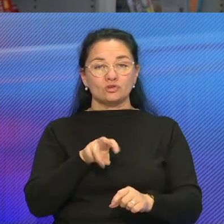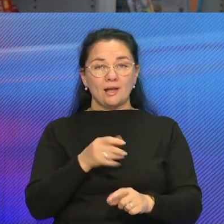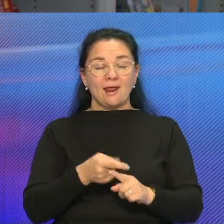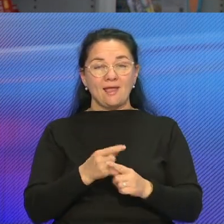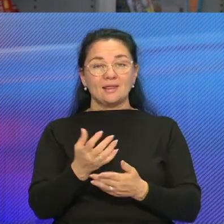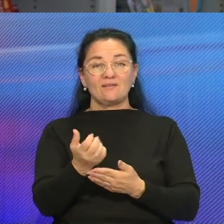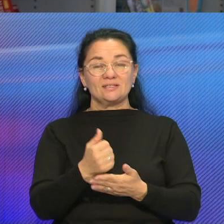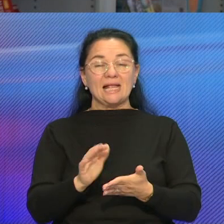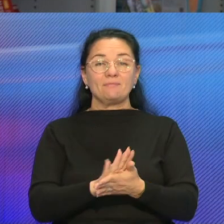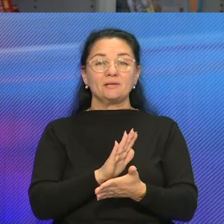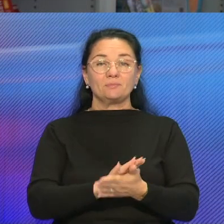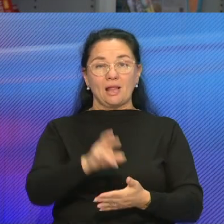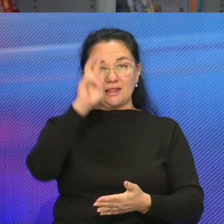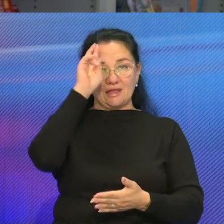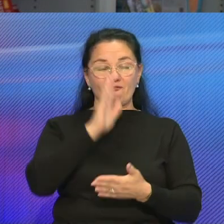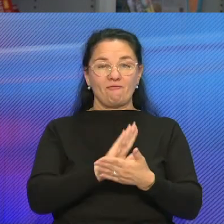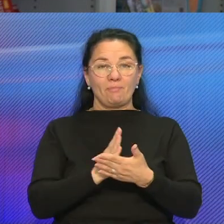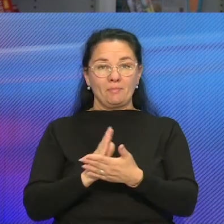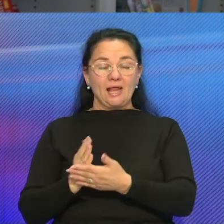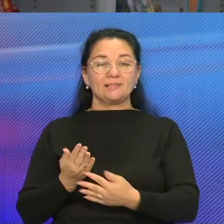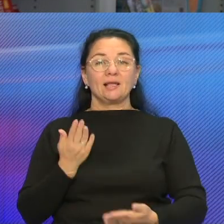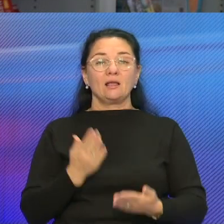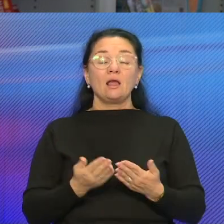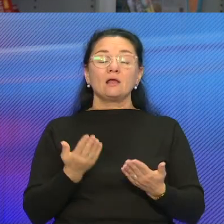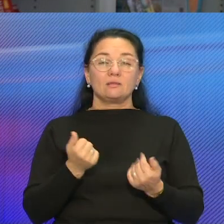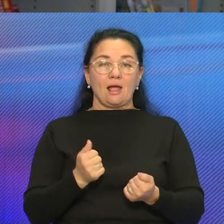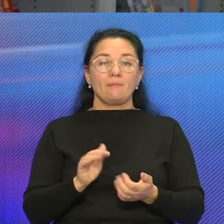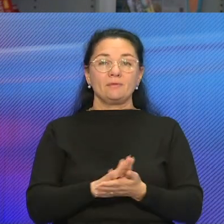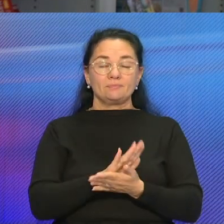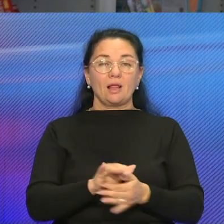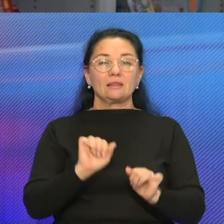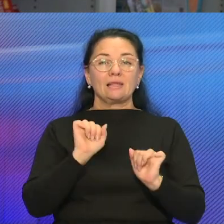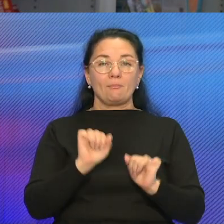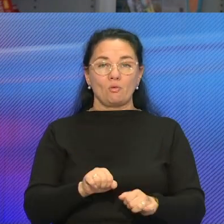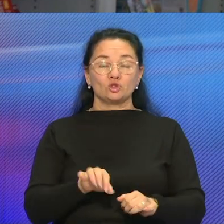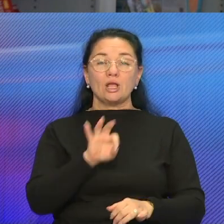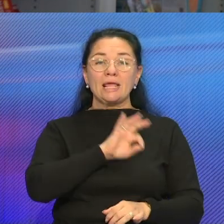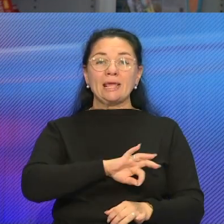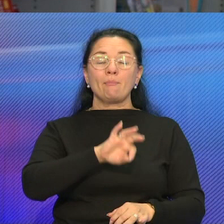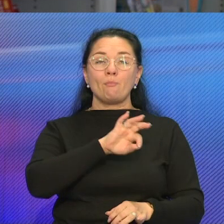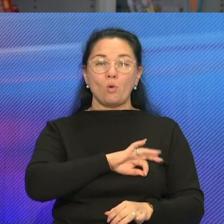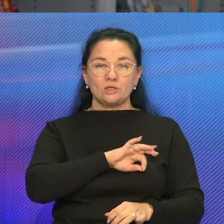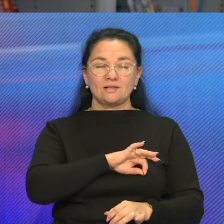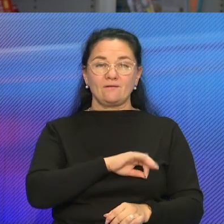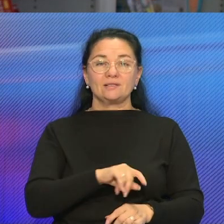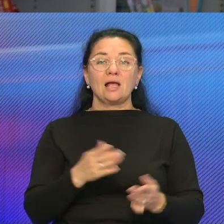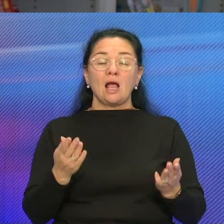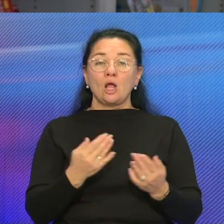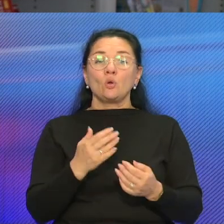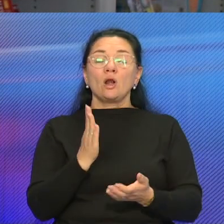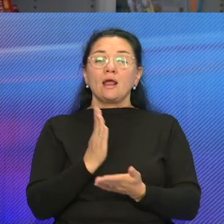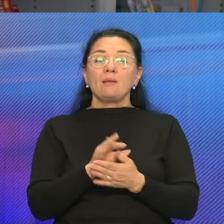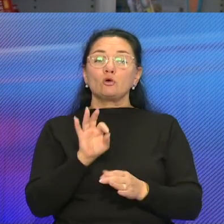бібліатэці? Так, гэта можна безплатна ўзяць ў бібліатэці і карыстацца ў той терміна, які визначаны правяламі